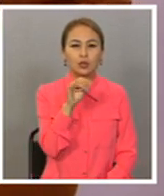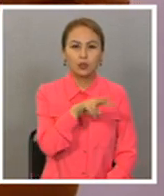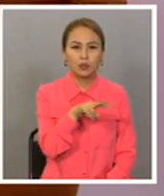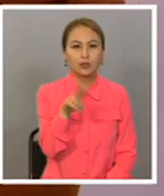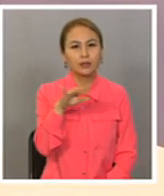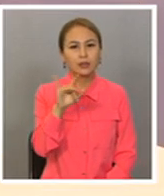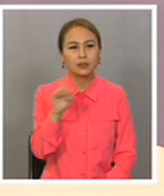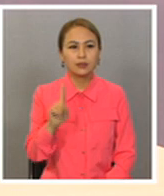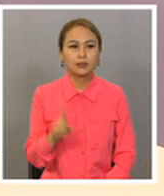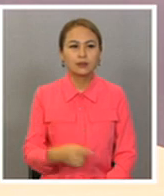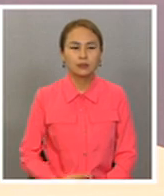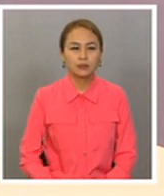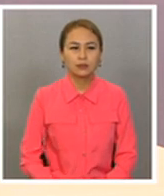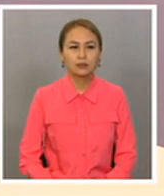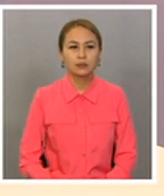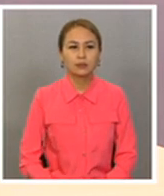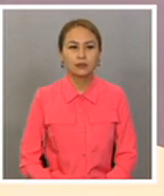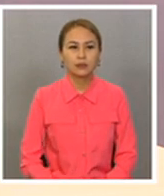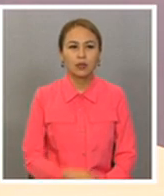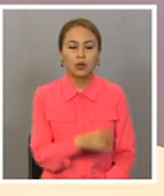Жұлдыз,